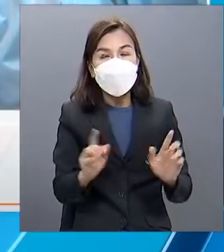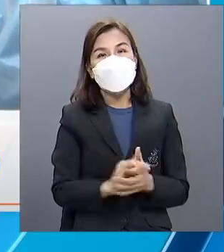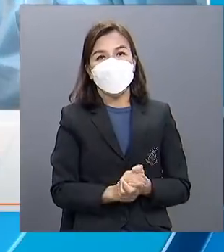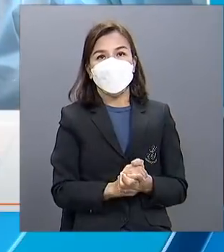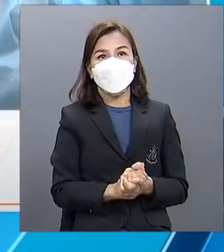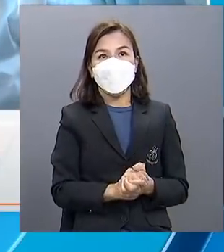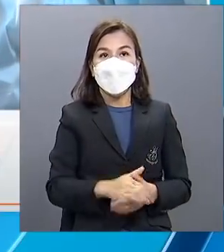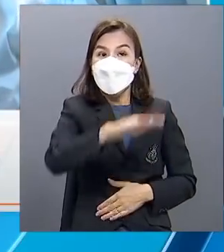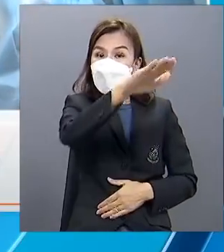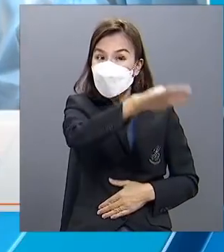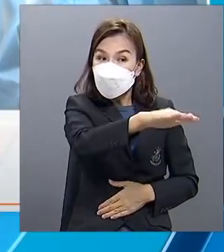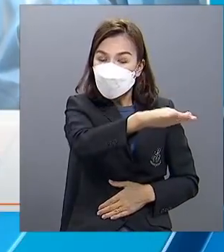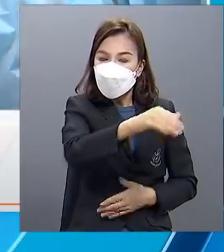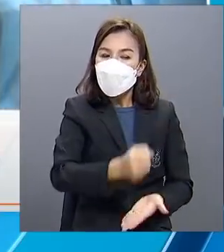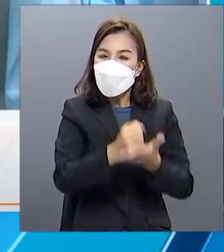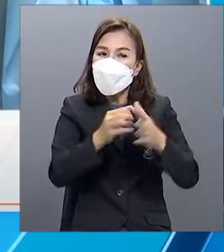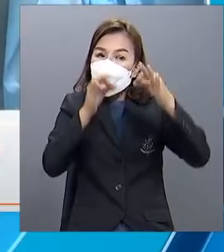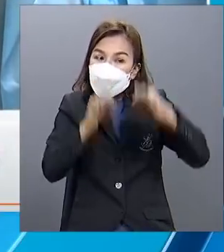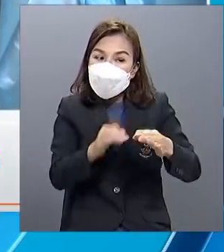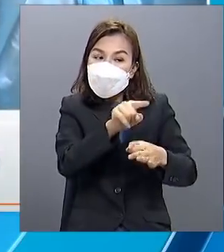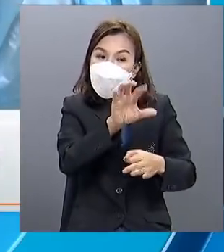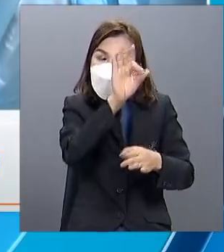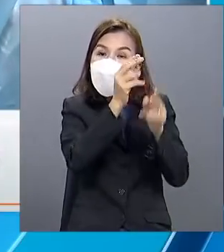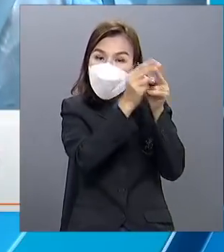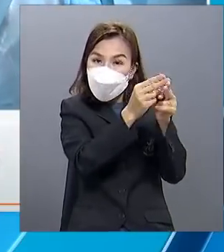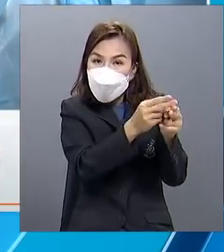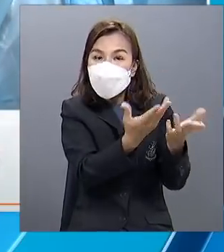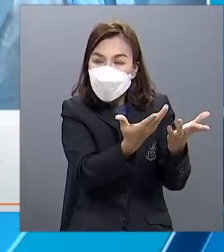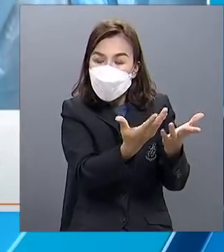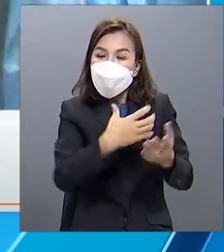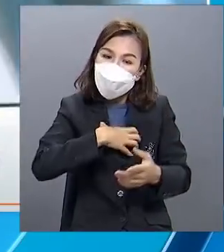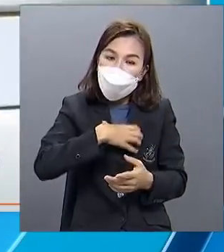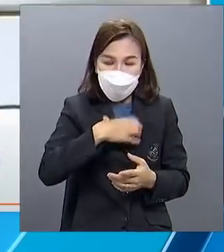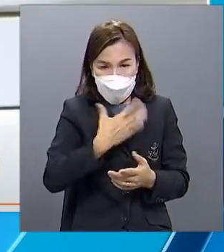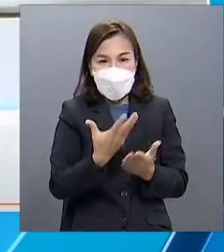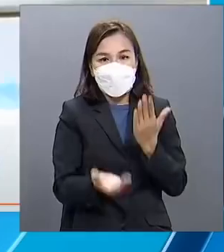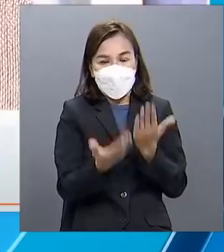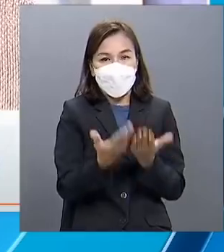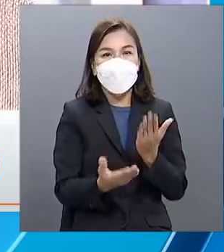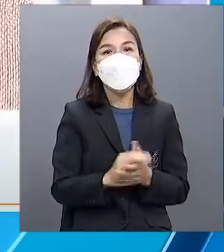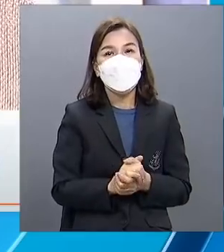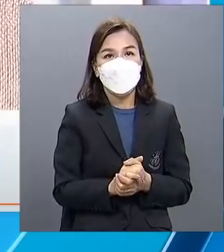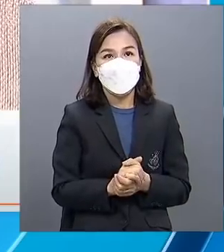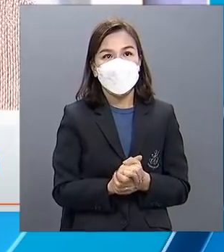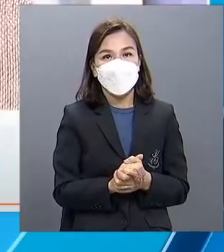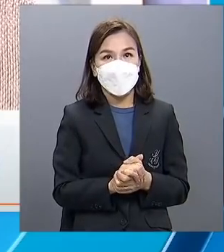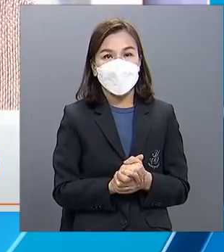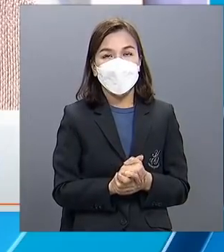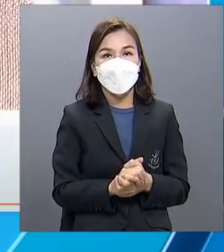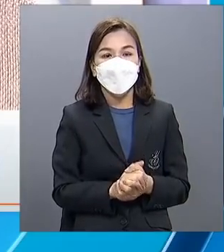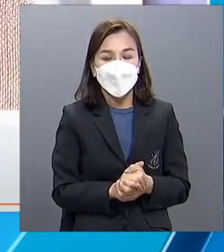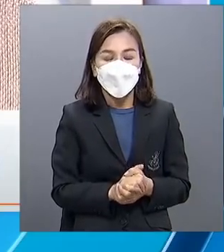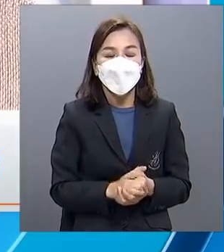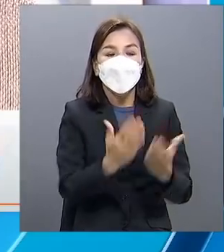เขามีส่วนร่วมในการใจในการฉีดวัคซีนด้วยกันเดี๋ยวผมจะเป็นสิ่งที่ดีมากเลยนะคะใจความหลักก็คือการทำความรู้ความเข้าใจกันในครอบครัว